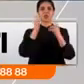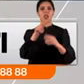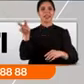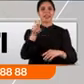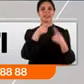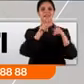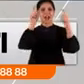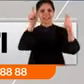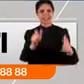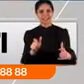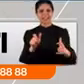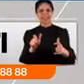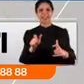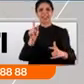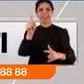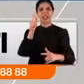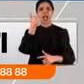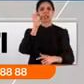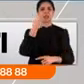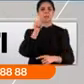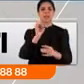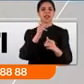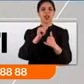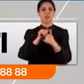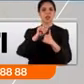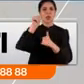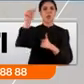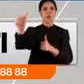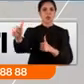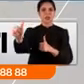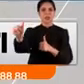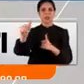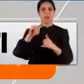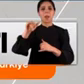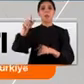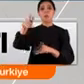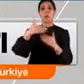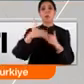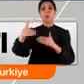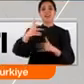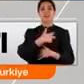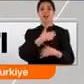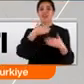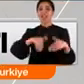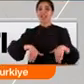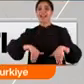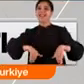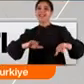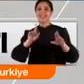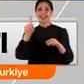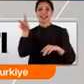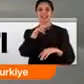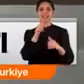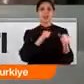ayrı noktasında birbirlerine 6000 kilometre uzaktaydılar ama mesafeler aşka engel olmadı. Pilot çift